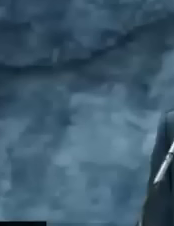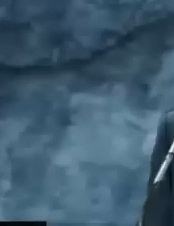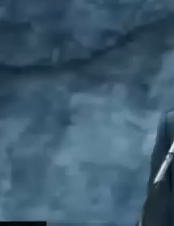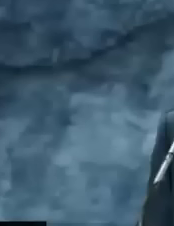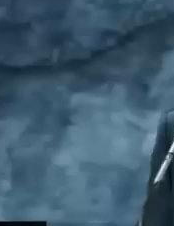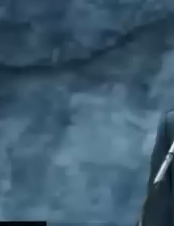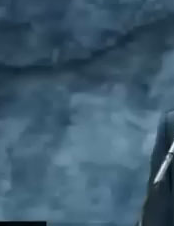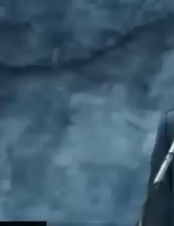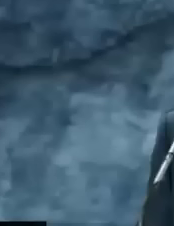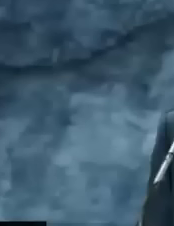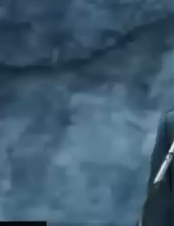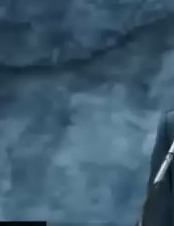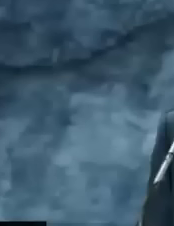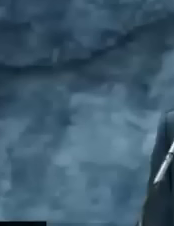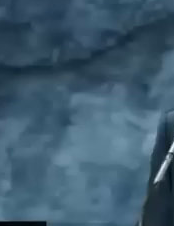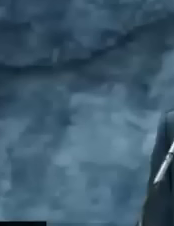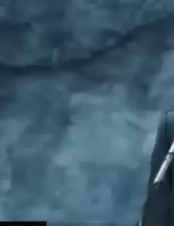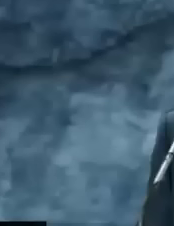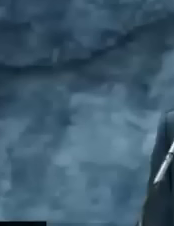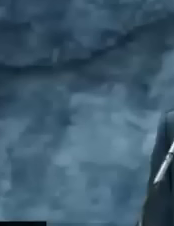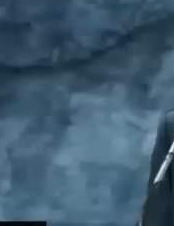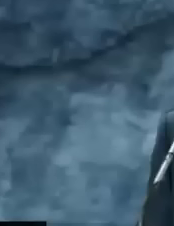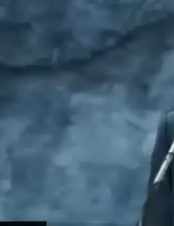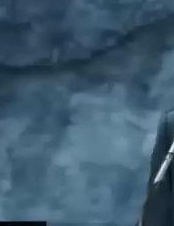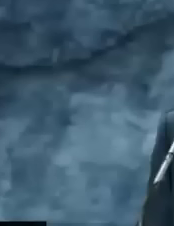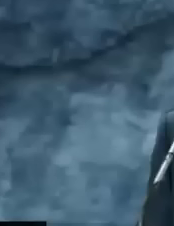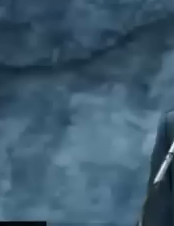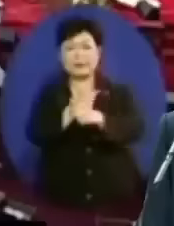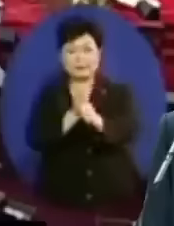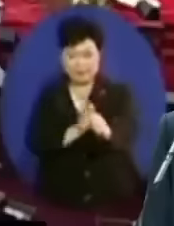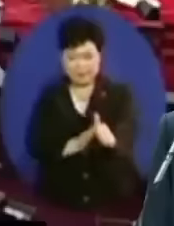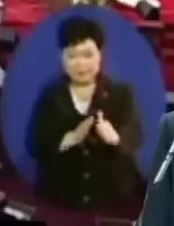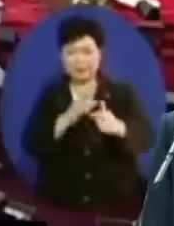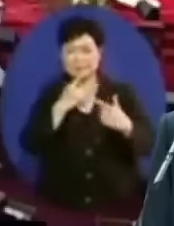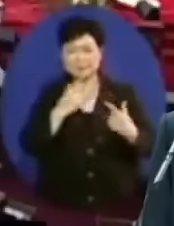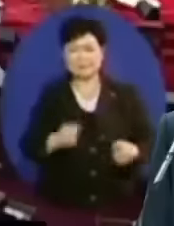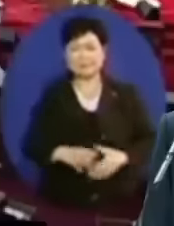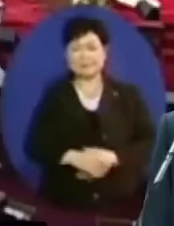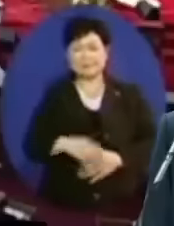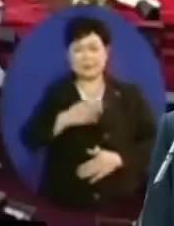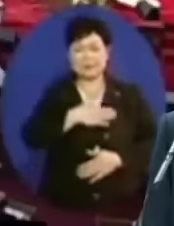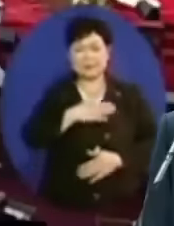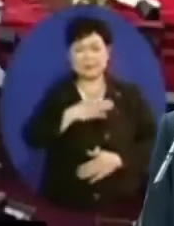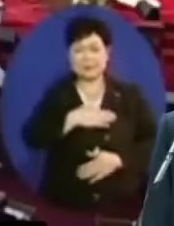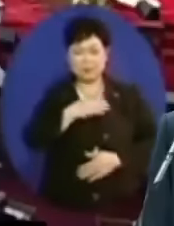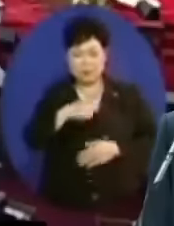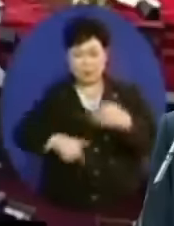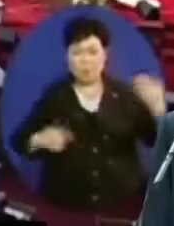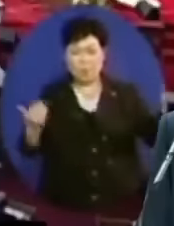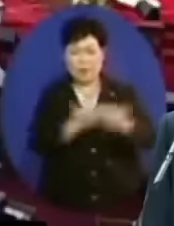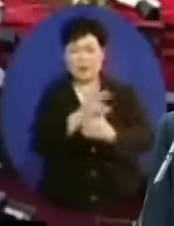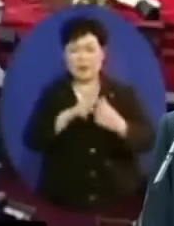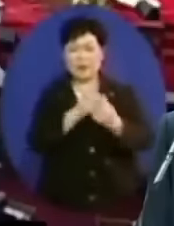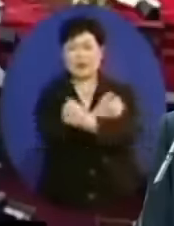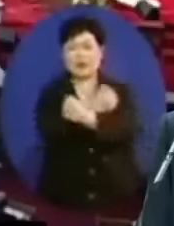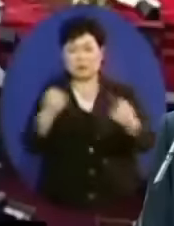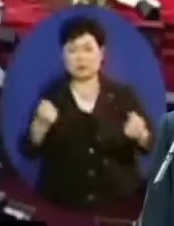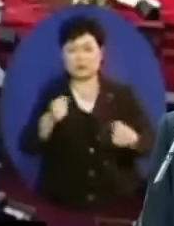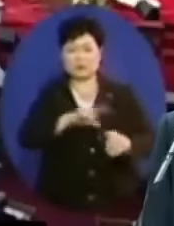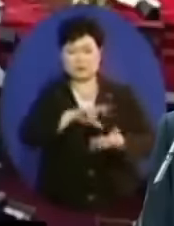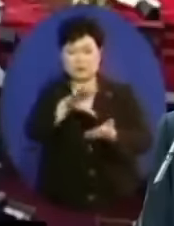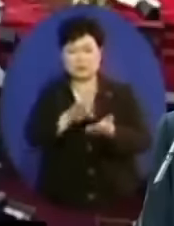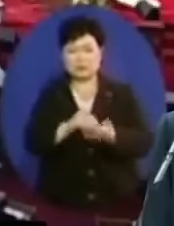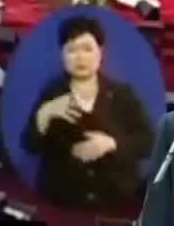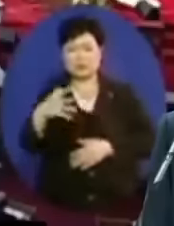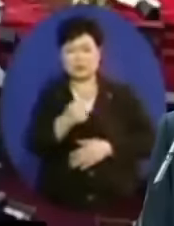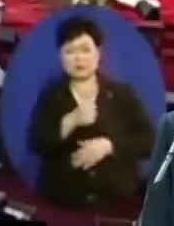못하게 하셨나이다 하니. 아멘. 저는 회개와 용서라는 제목으로